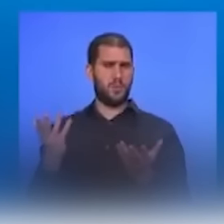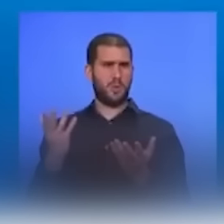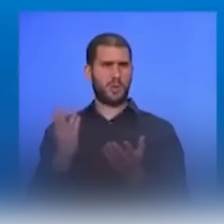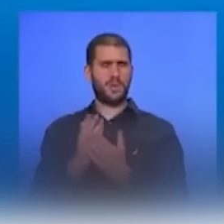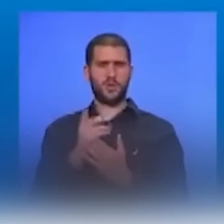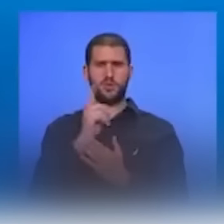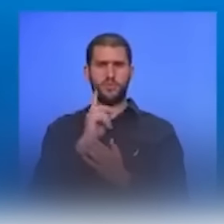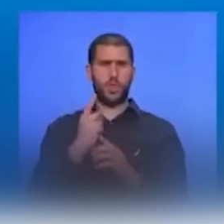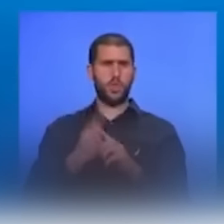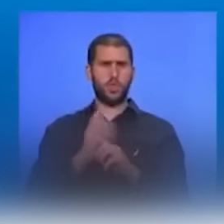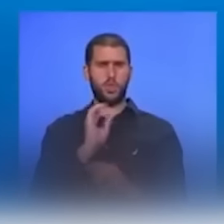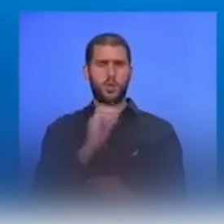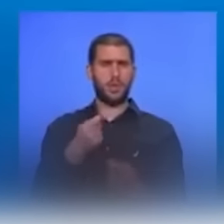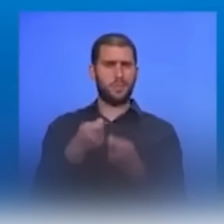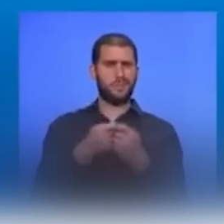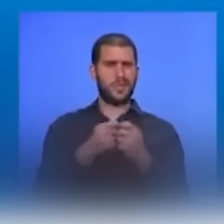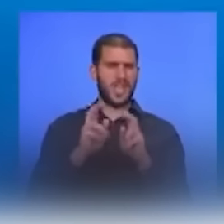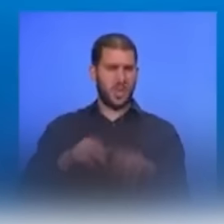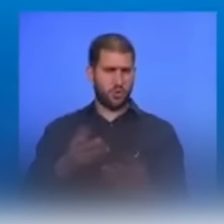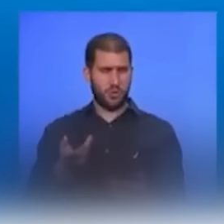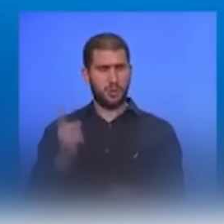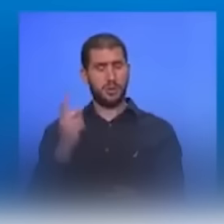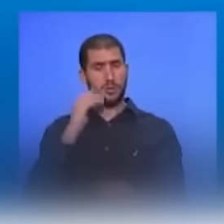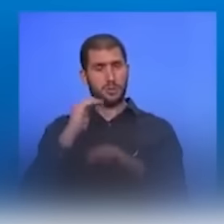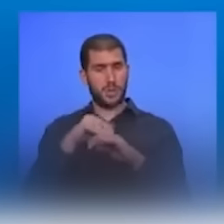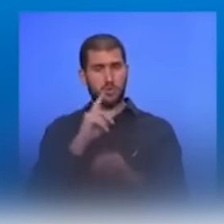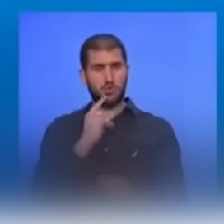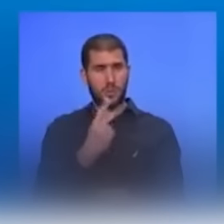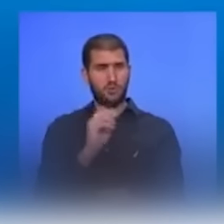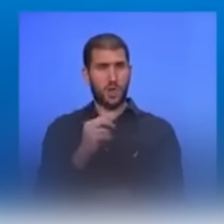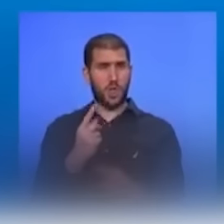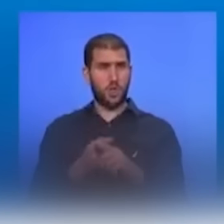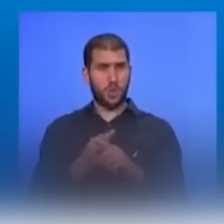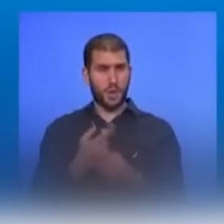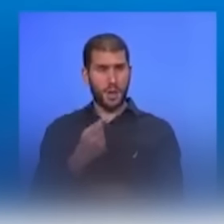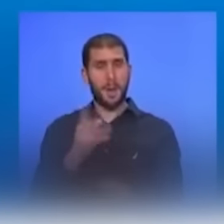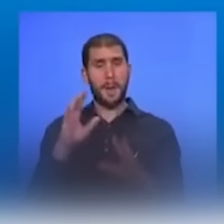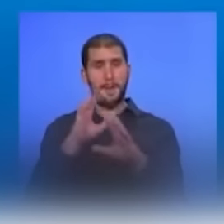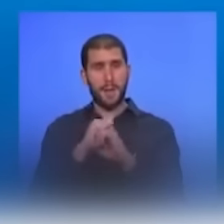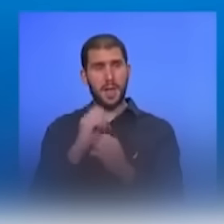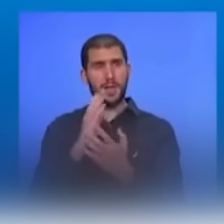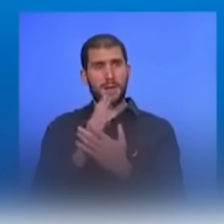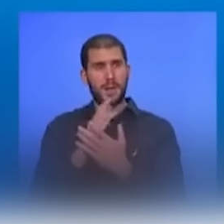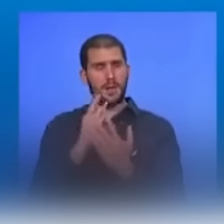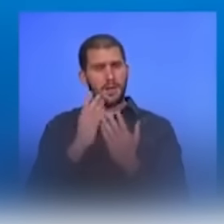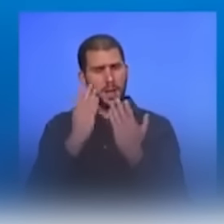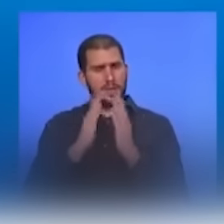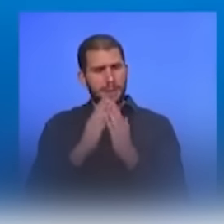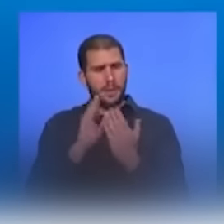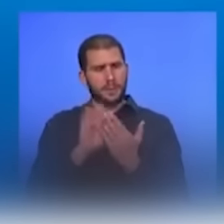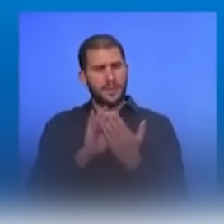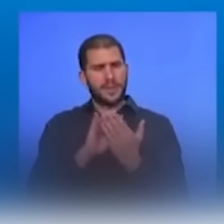של דודה שלו שמקושרת מאוד, הוא ציין גם את שמה של הדודה, בלילה הוא קרא ספרים ופתר